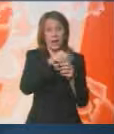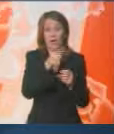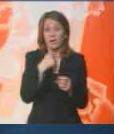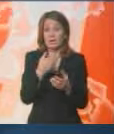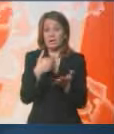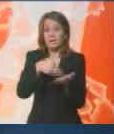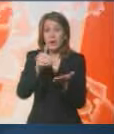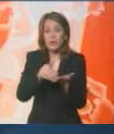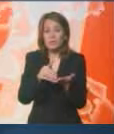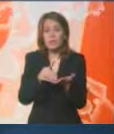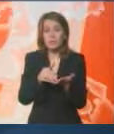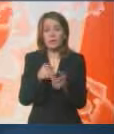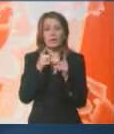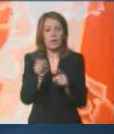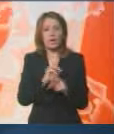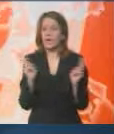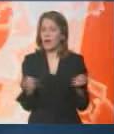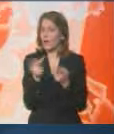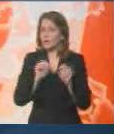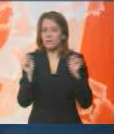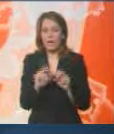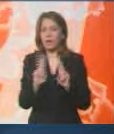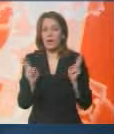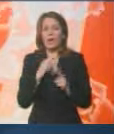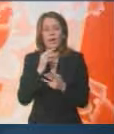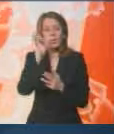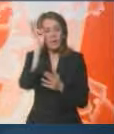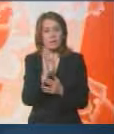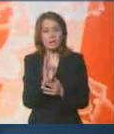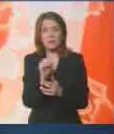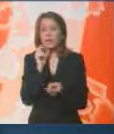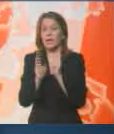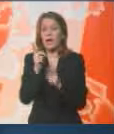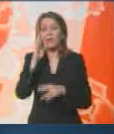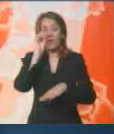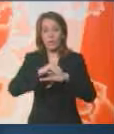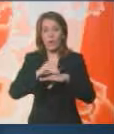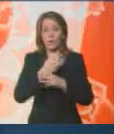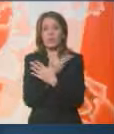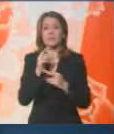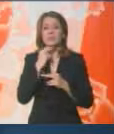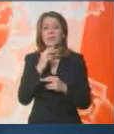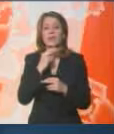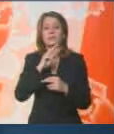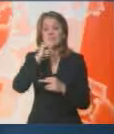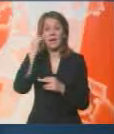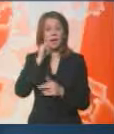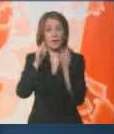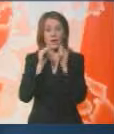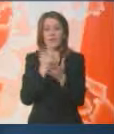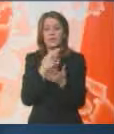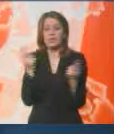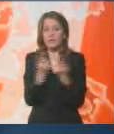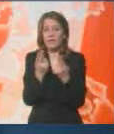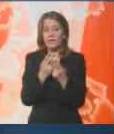dodatni trošak, to nije lako, zaista nije lako proceniti. I kakva je ovo poruka za strane turiste koji su možda već